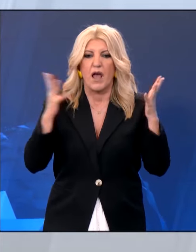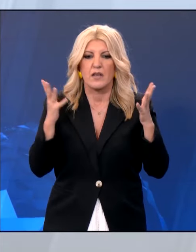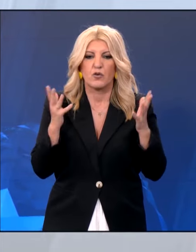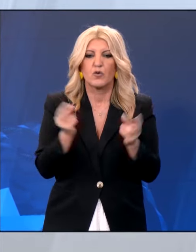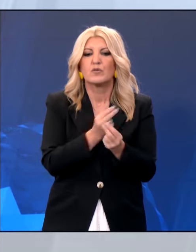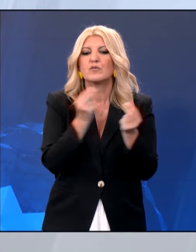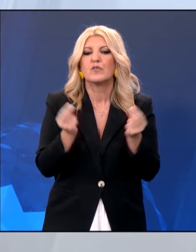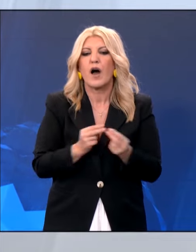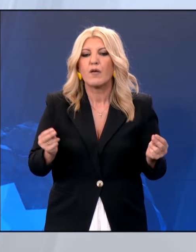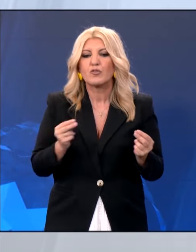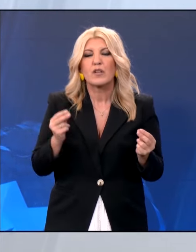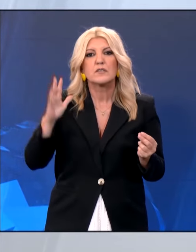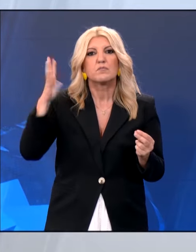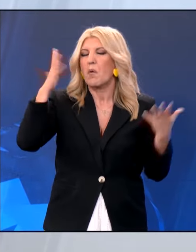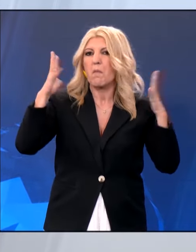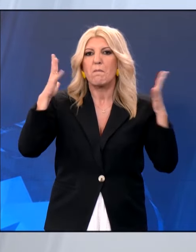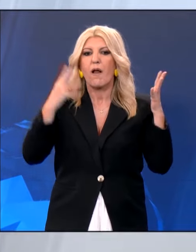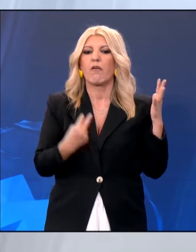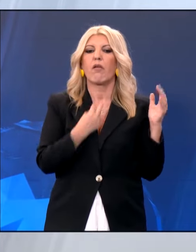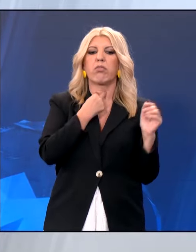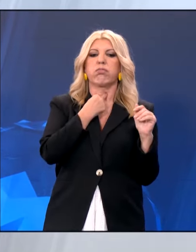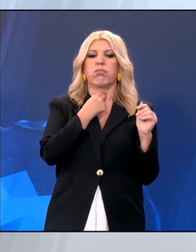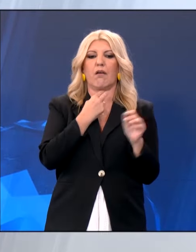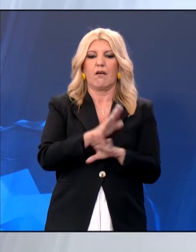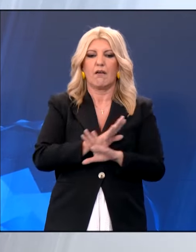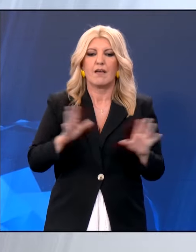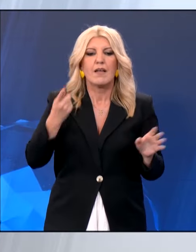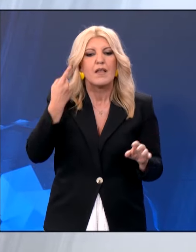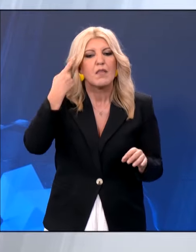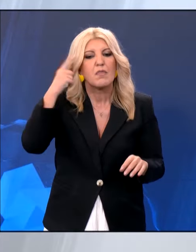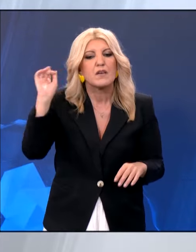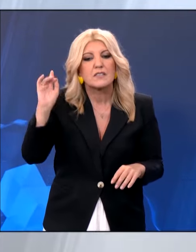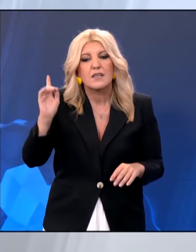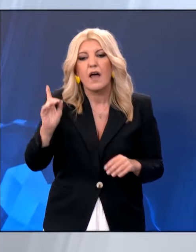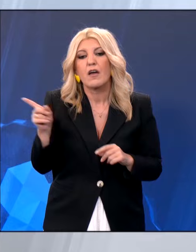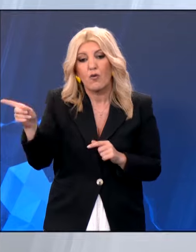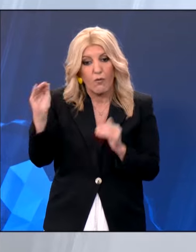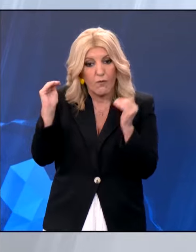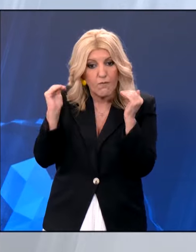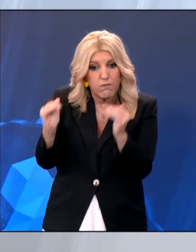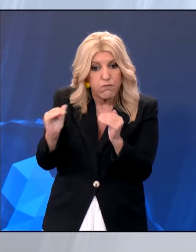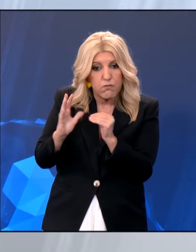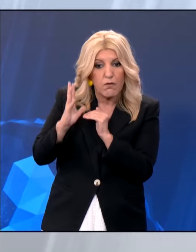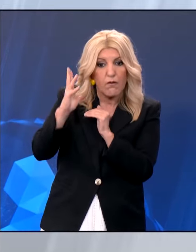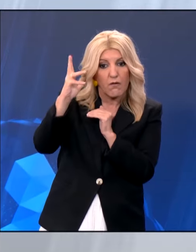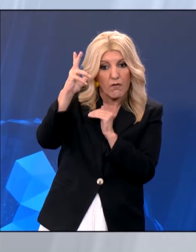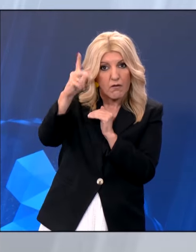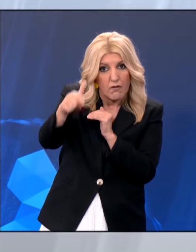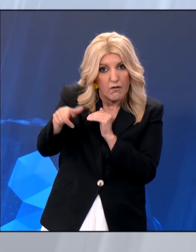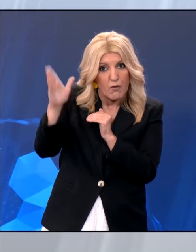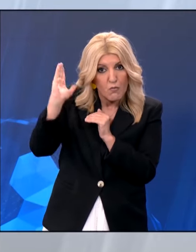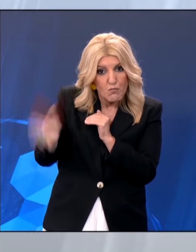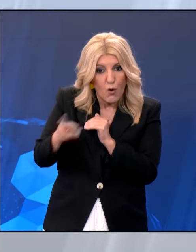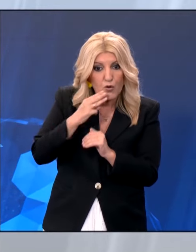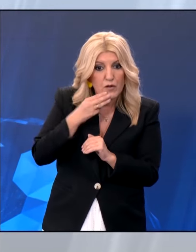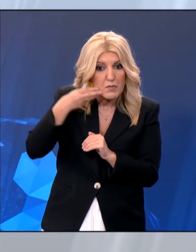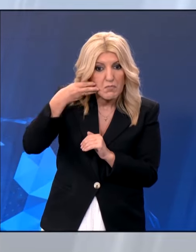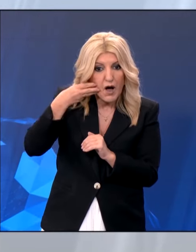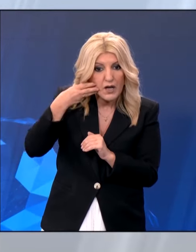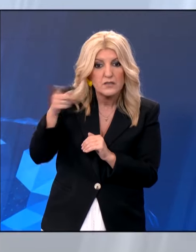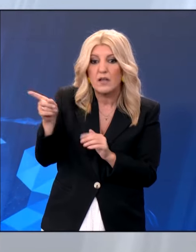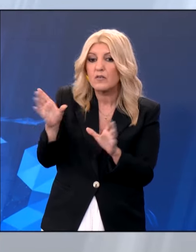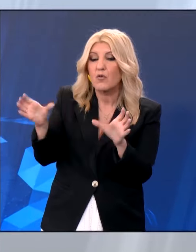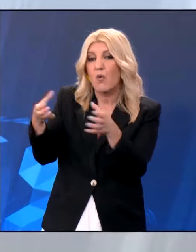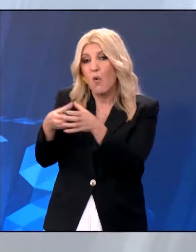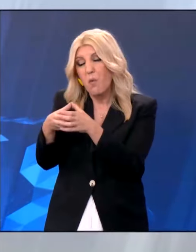morning, and the panic has continued. I don't know how long it will last, but I know that President Biden and his team have a lot of